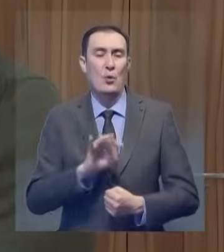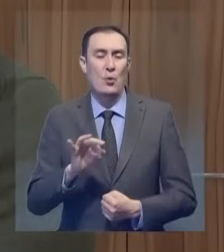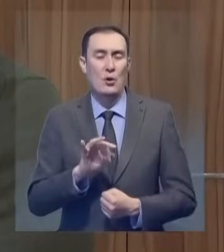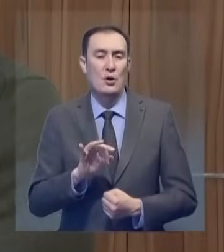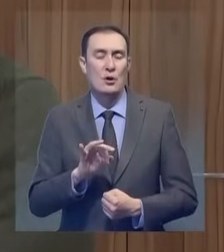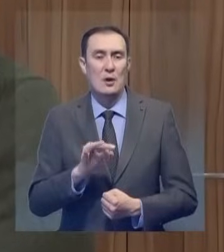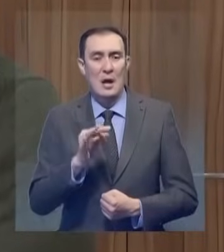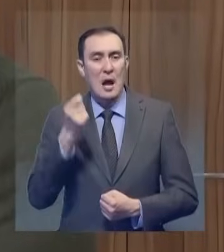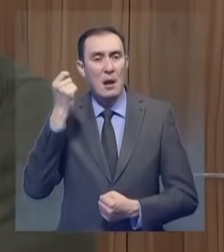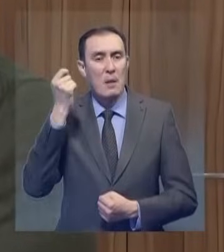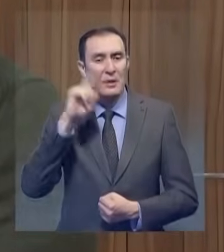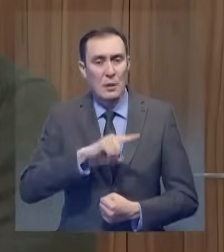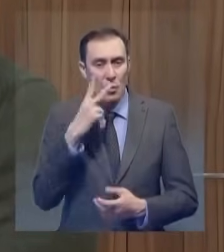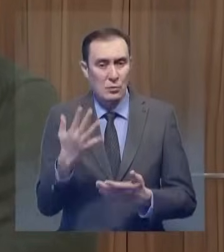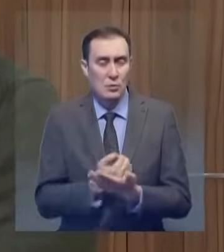то есть определен